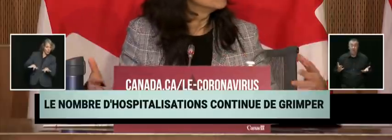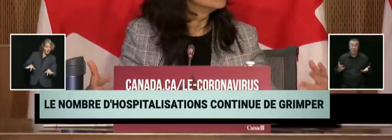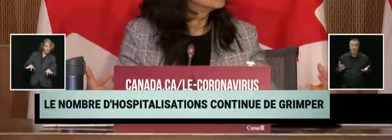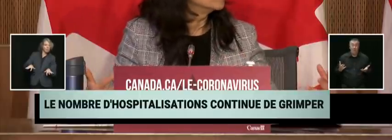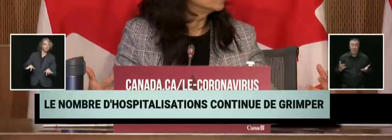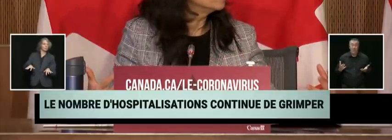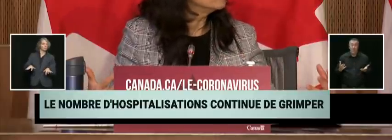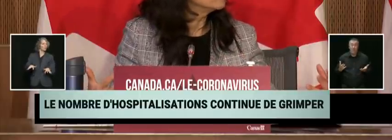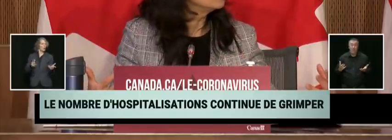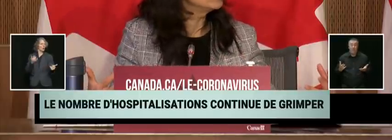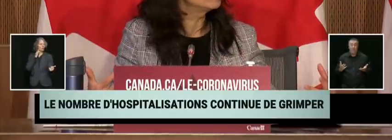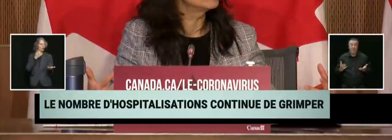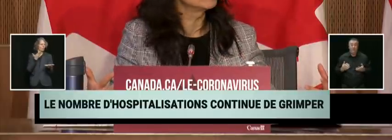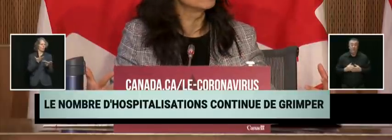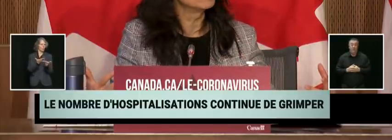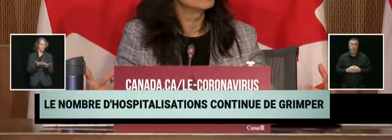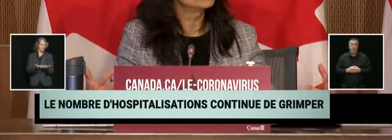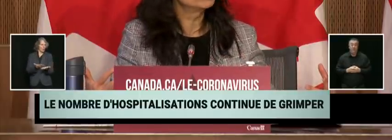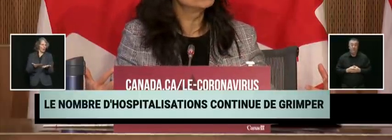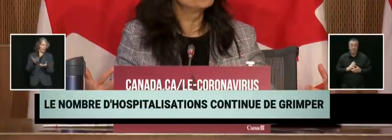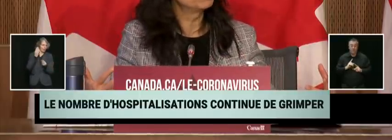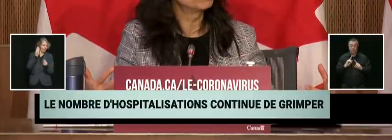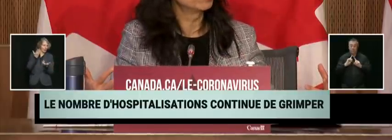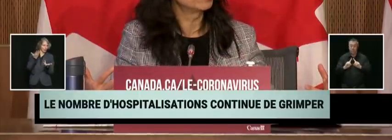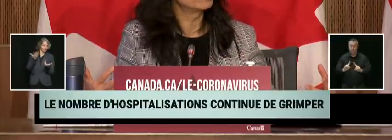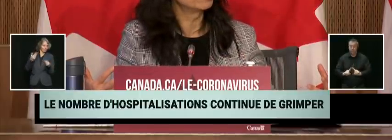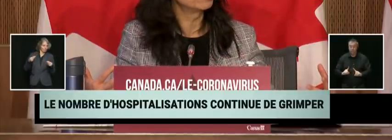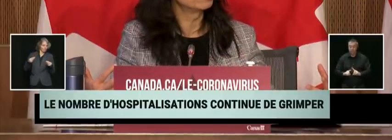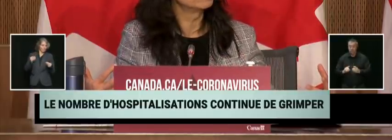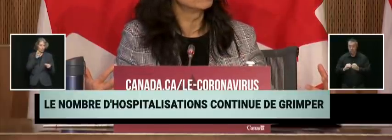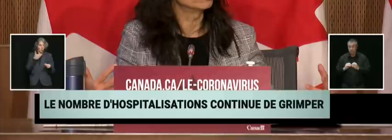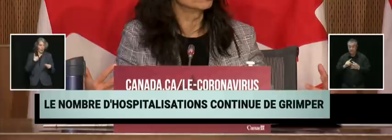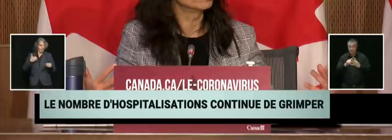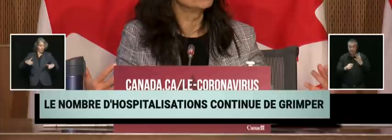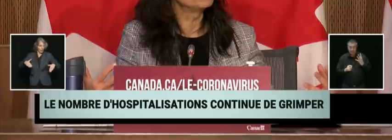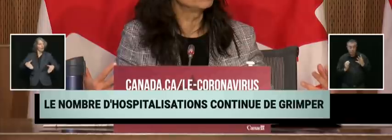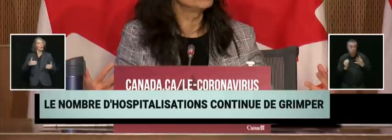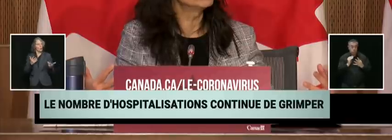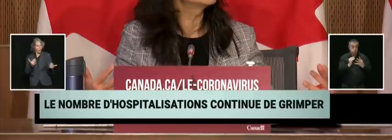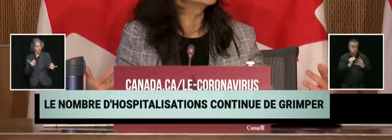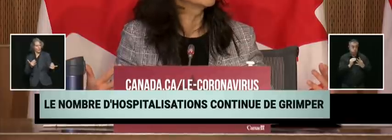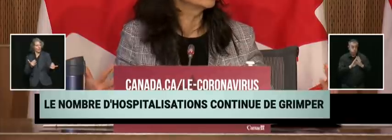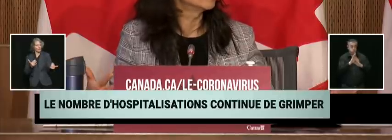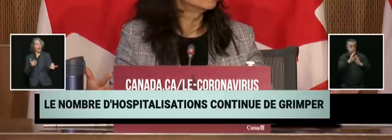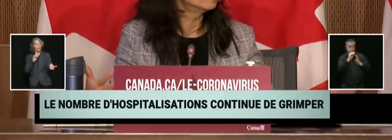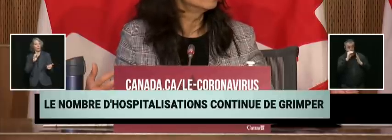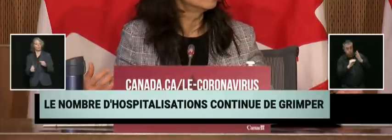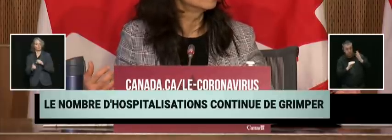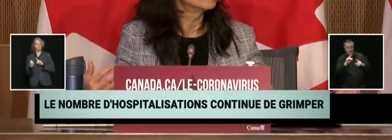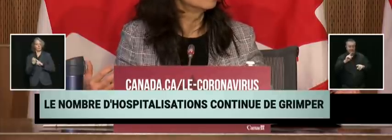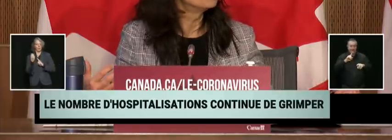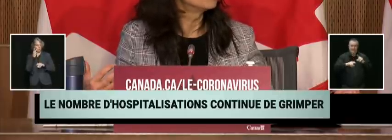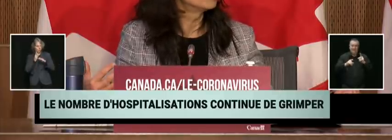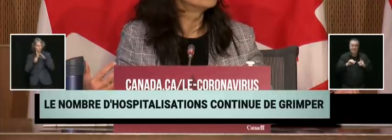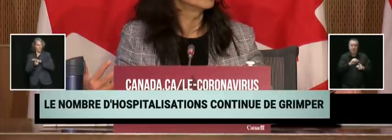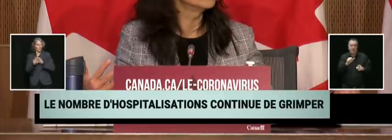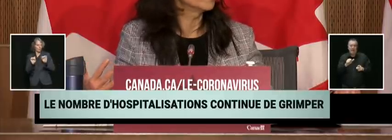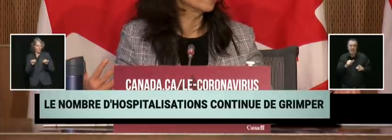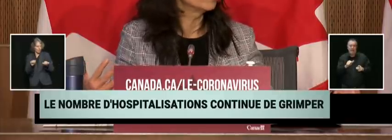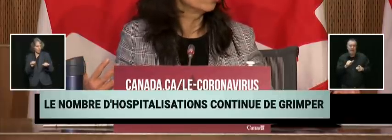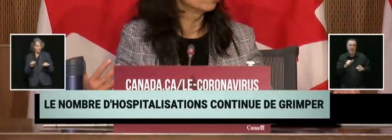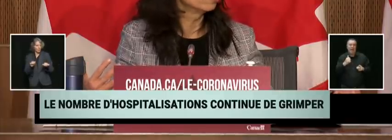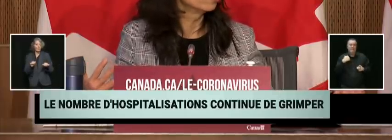gammes de données. C'est juste pour donner plus de scénarios pour